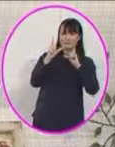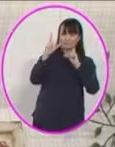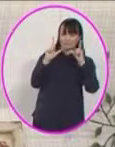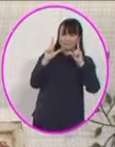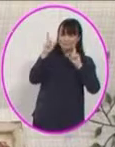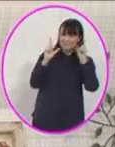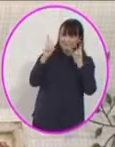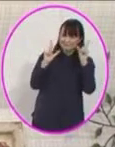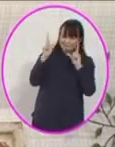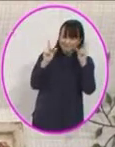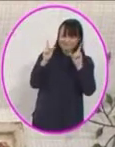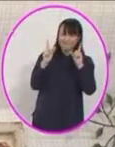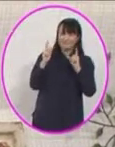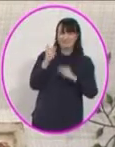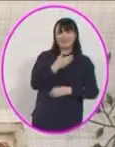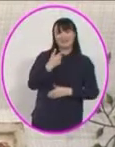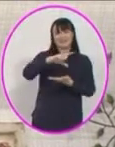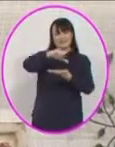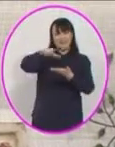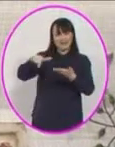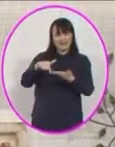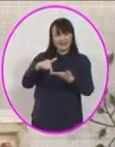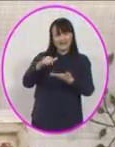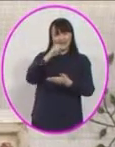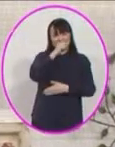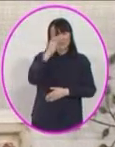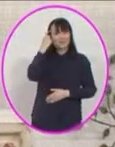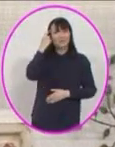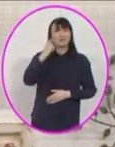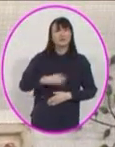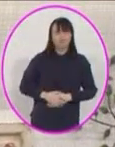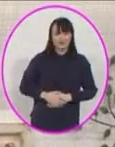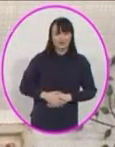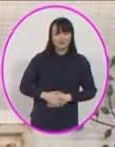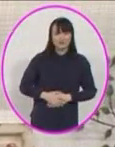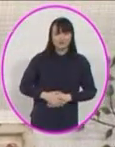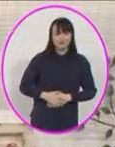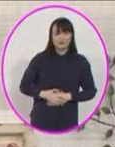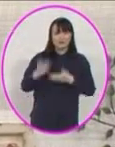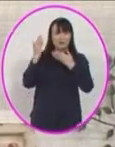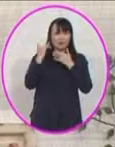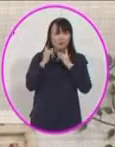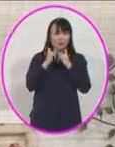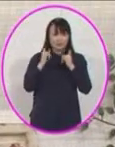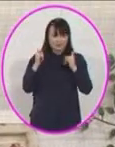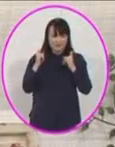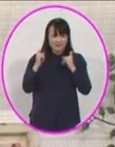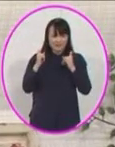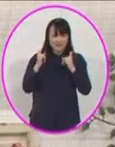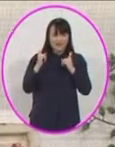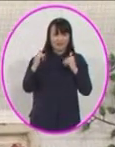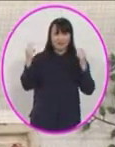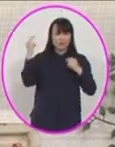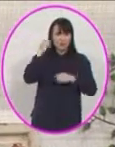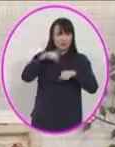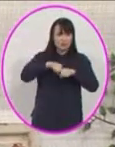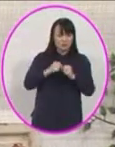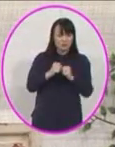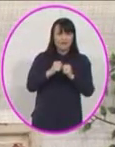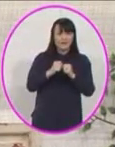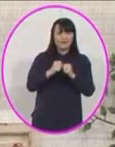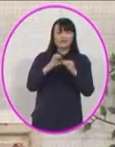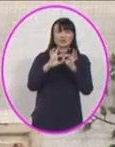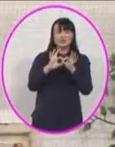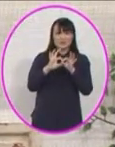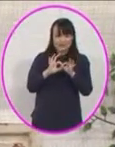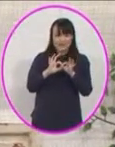はいきませんのであの聴覚障害に関してとか手話に関してご理解いただけたらと思う気持ち